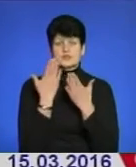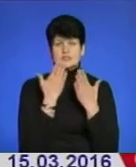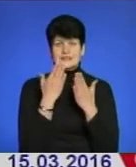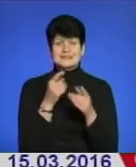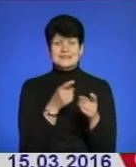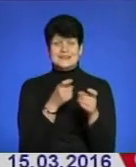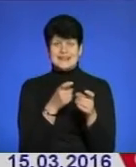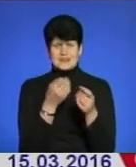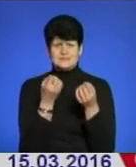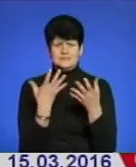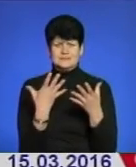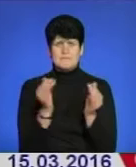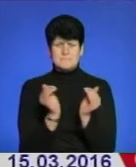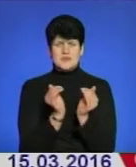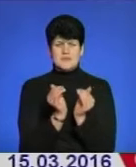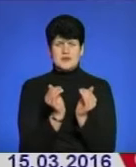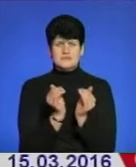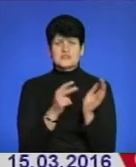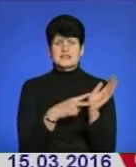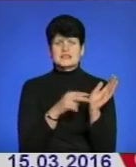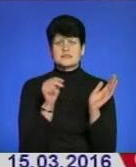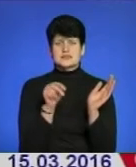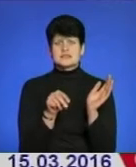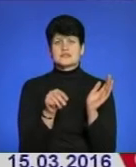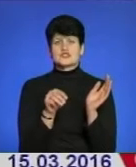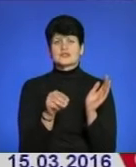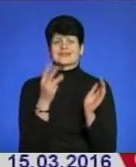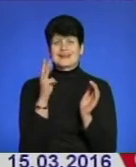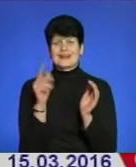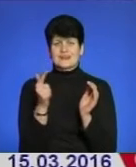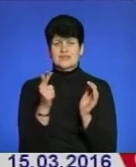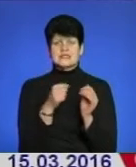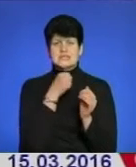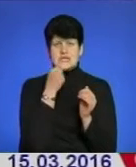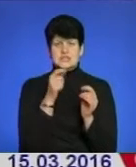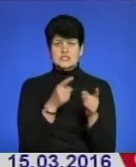стрілець мінімальна – це мінімальний тариф – 7003 гривні, старший стрілець –